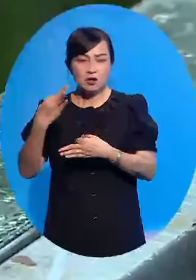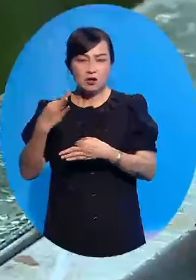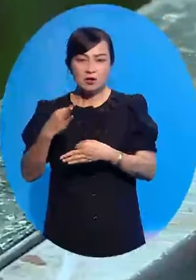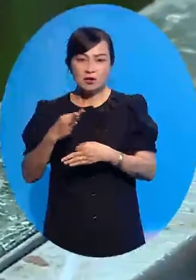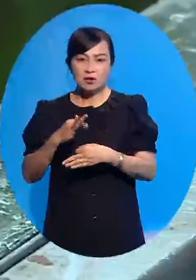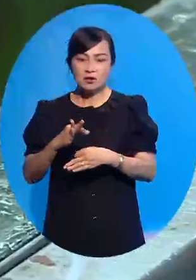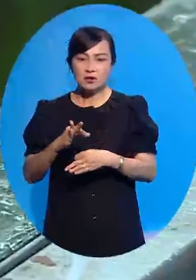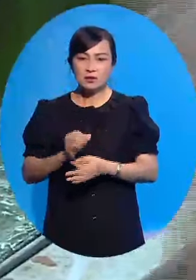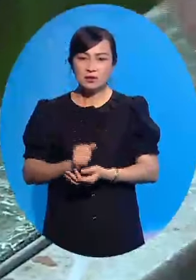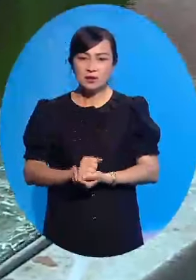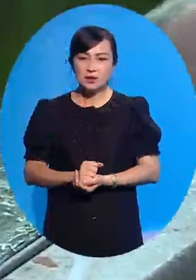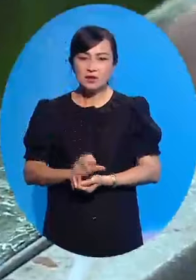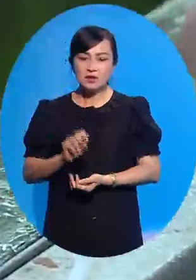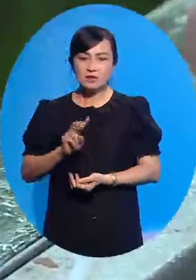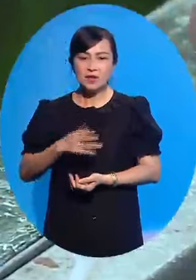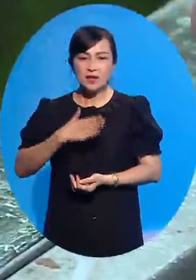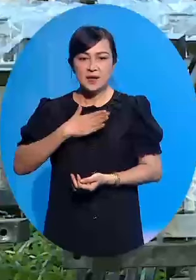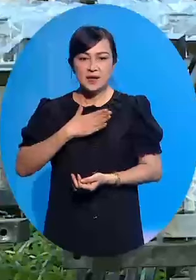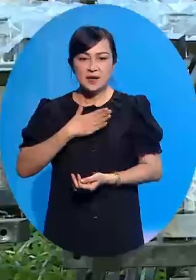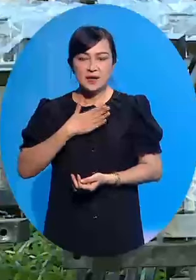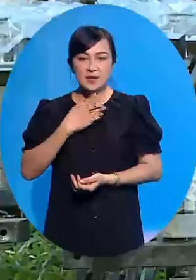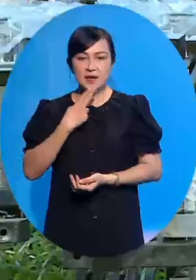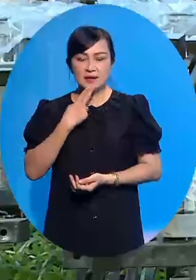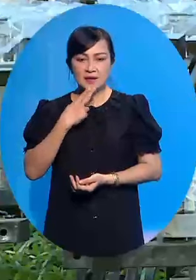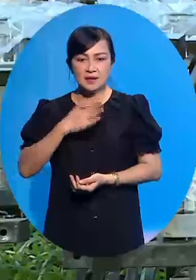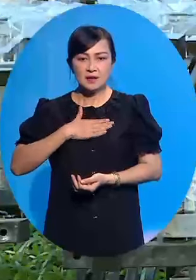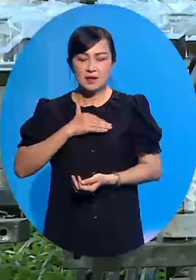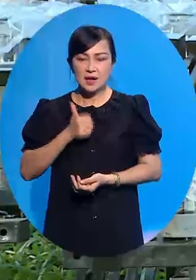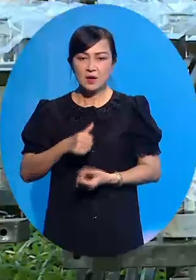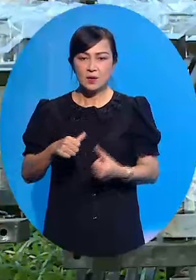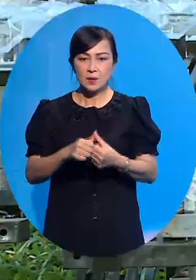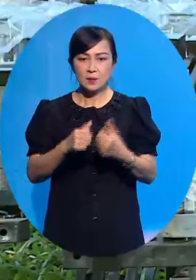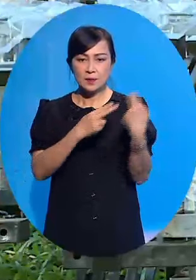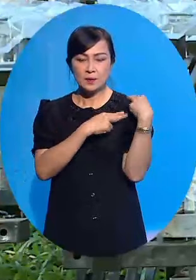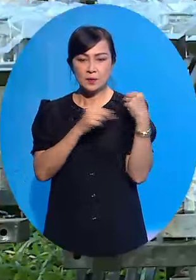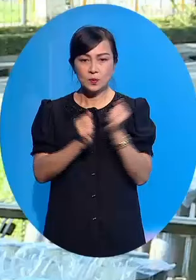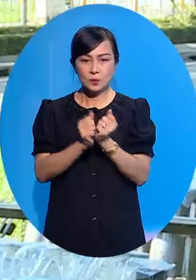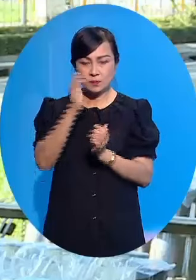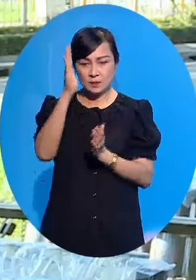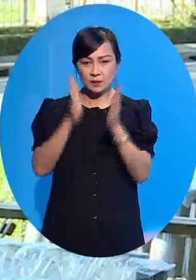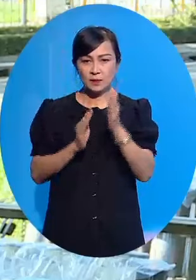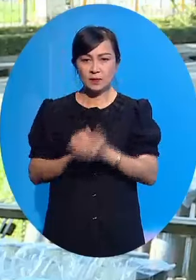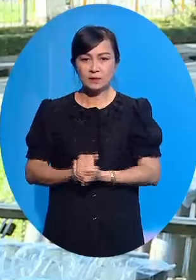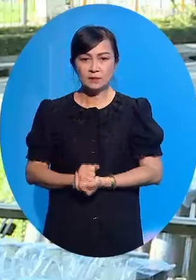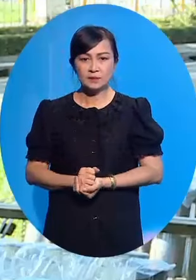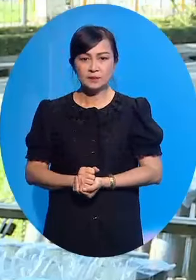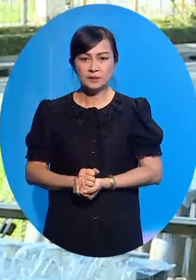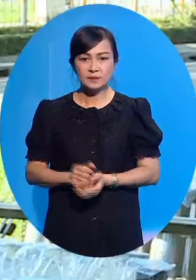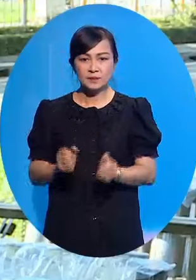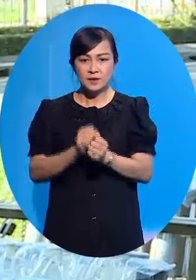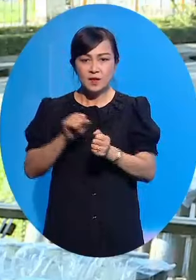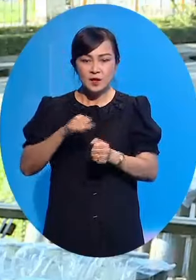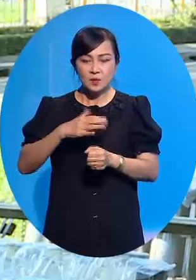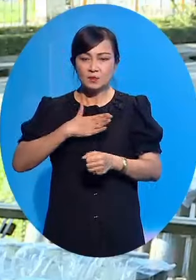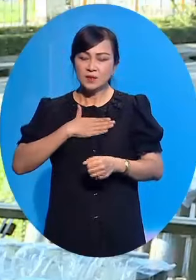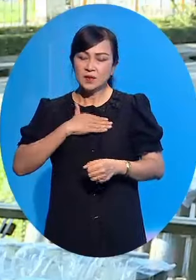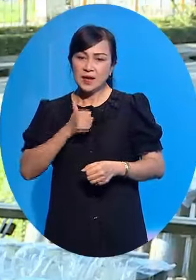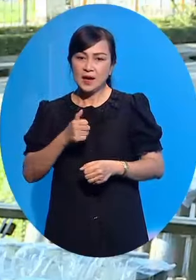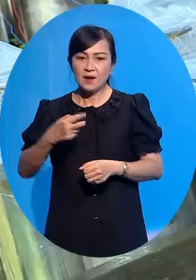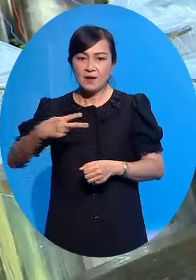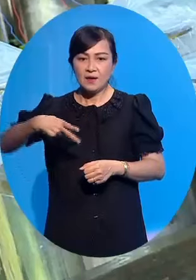nhưng bản thân anh Khanh vẫn cảm thấy tự hào vì được góp phần vào nhiệm vụ chung của thành phố. Bản thân thì cũng rất tự hào